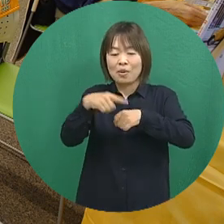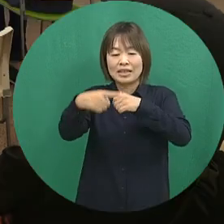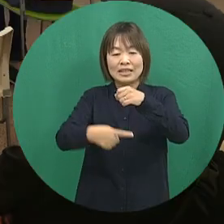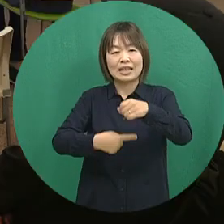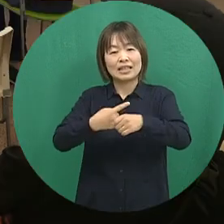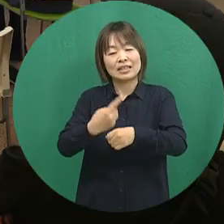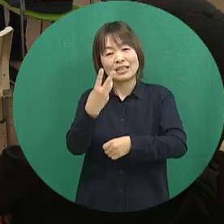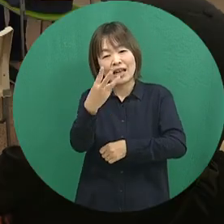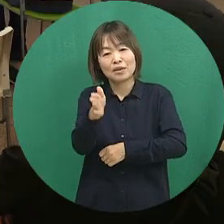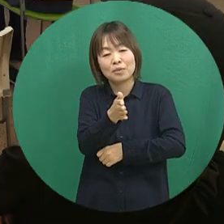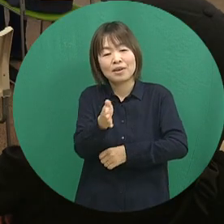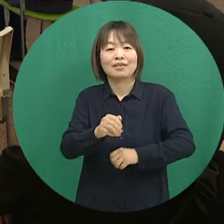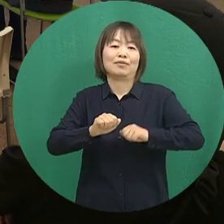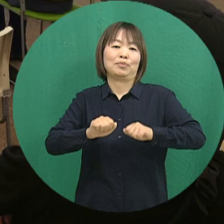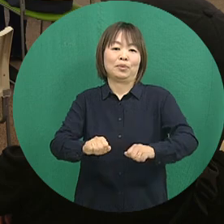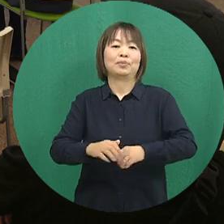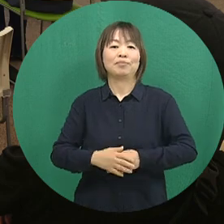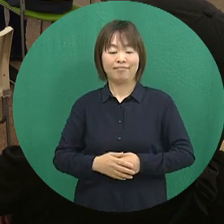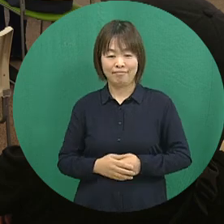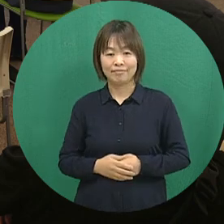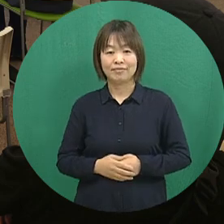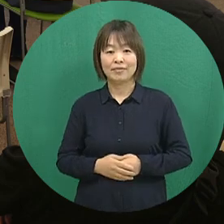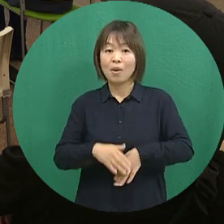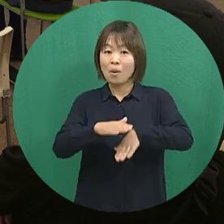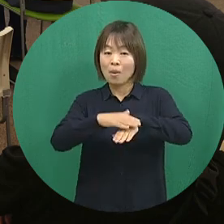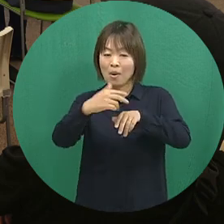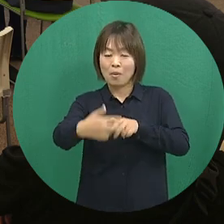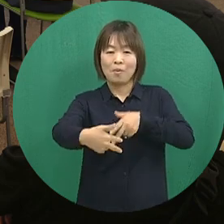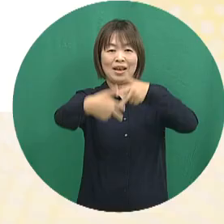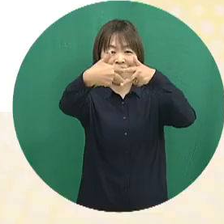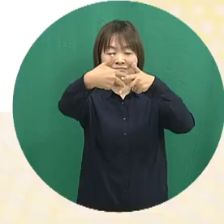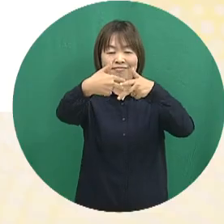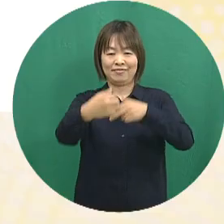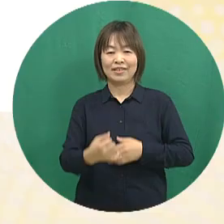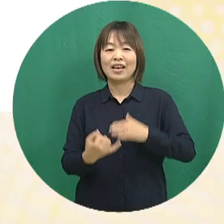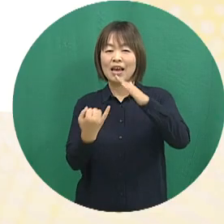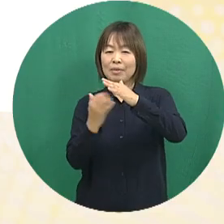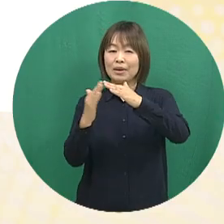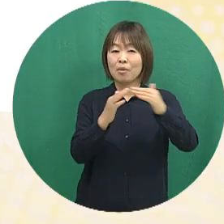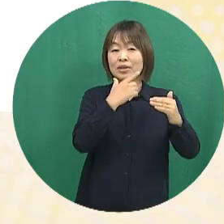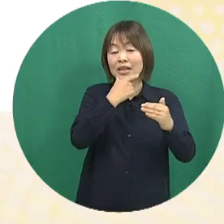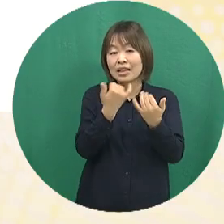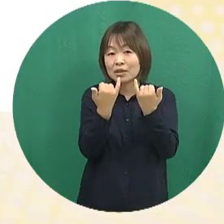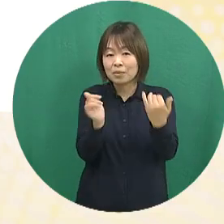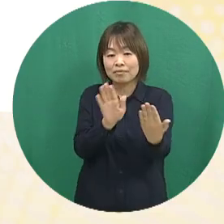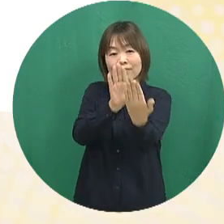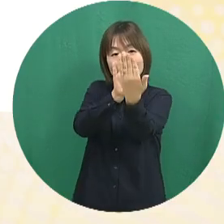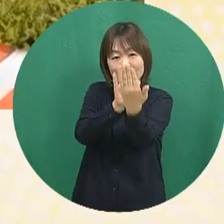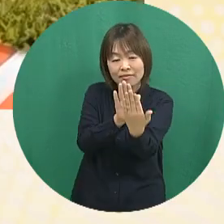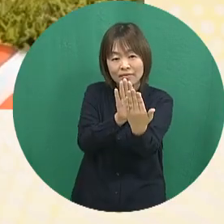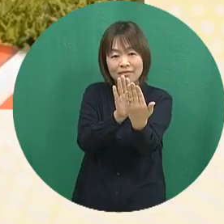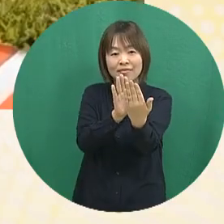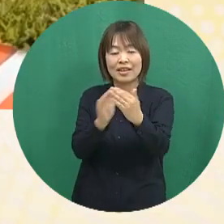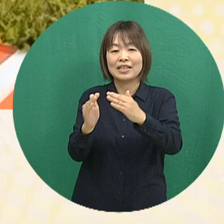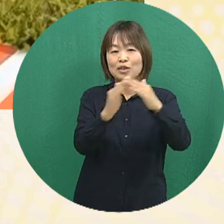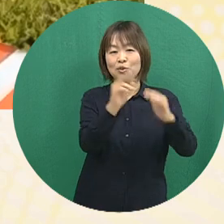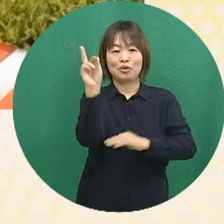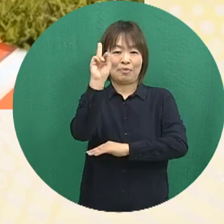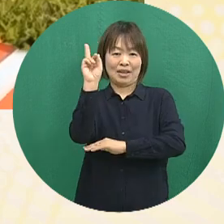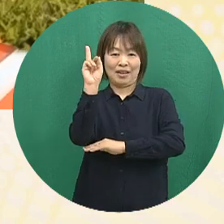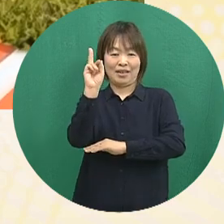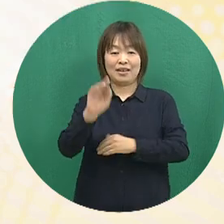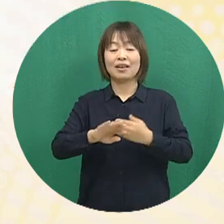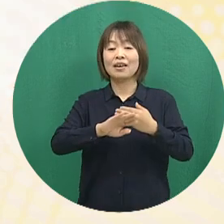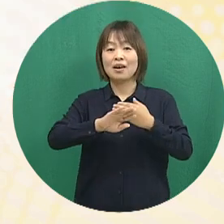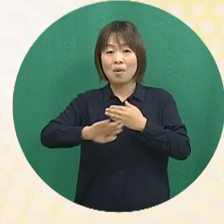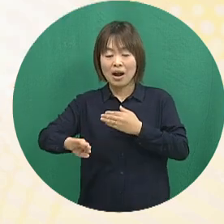3回ほど開催しています。またオンラインを活用して愛媛への移住を希望する方を対象にした移住セミナーの